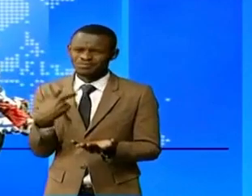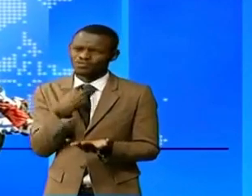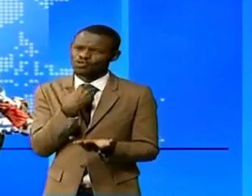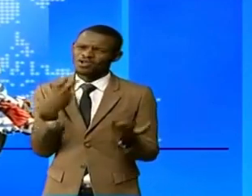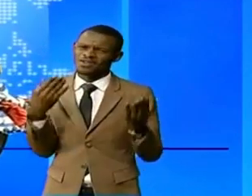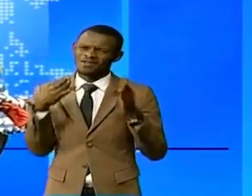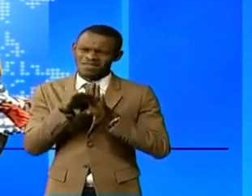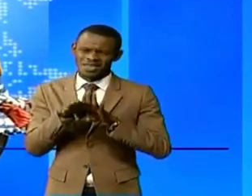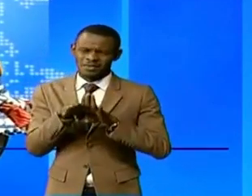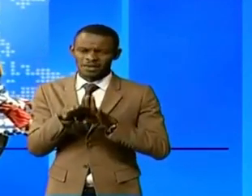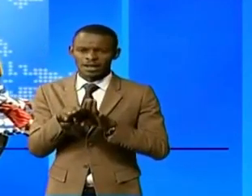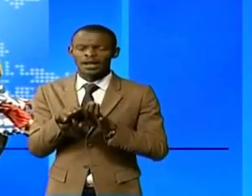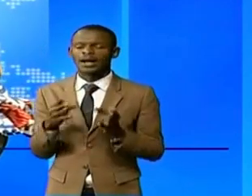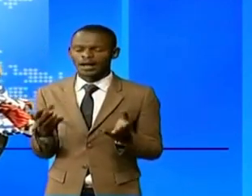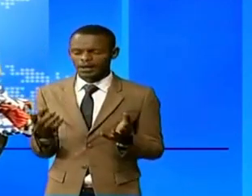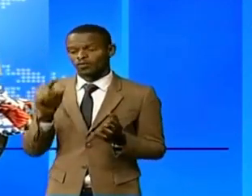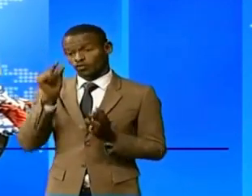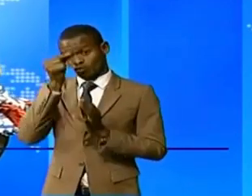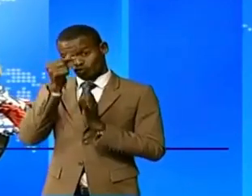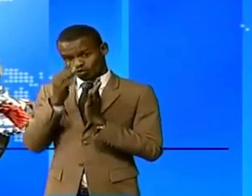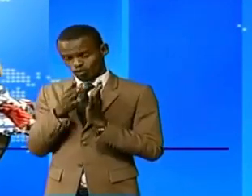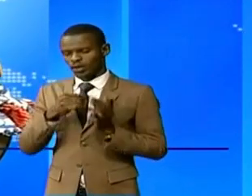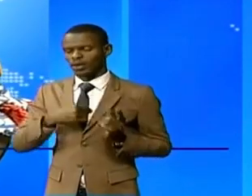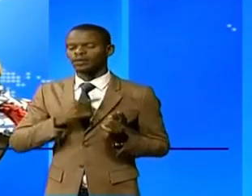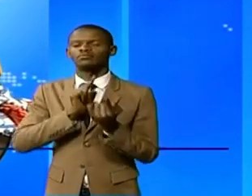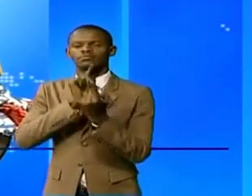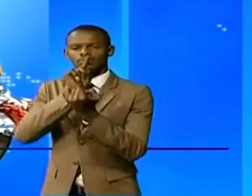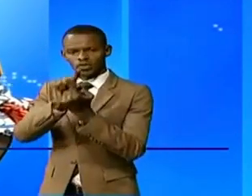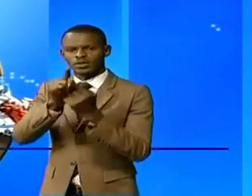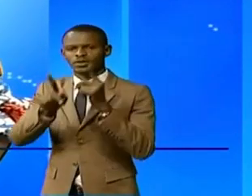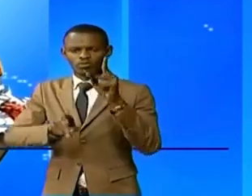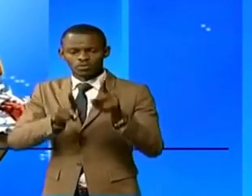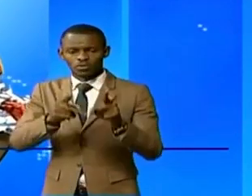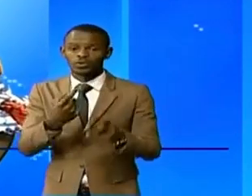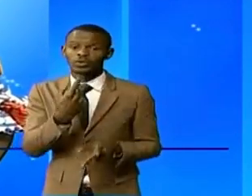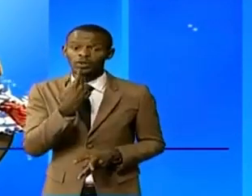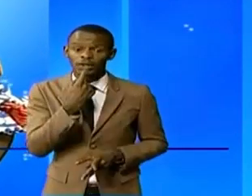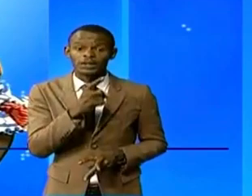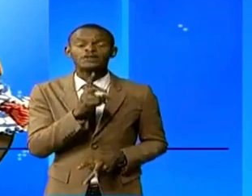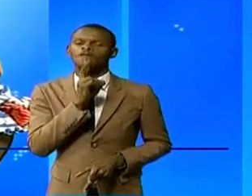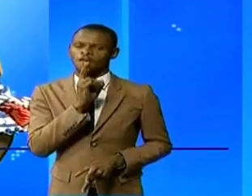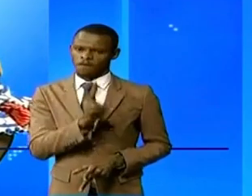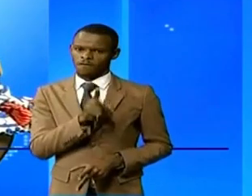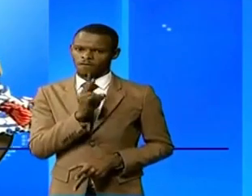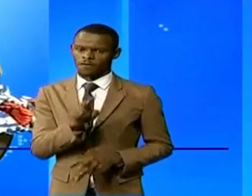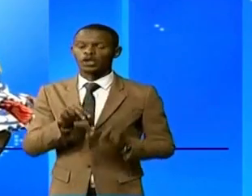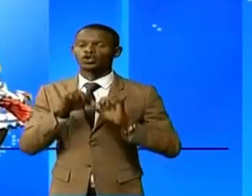assurer que effectivement la Silou va bientôt reprendre.